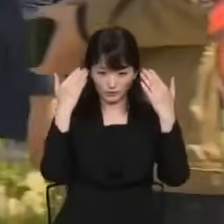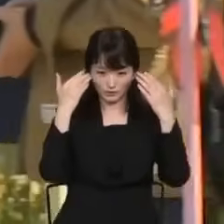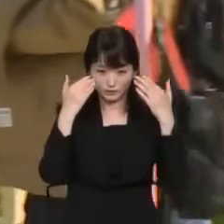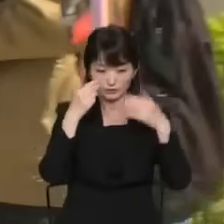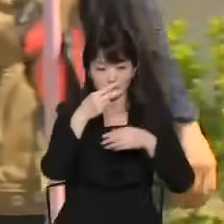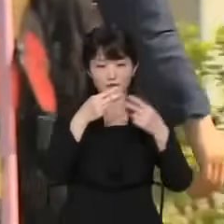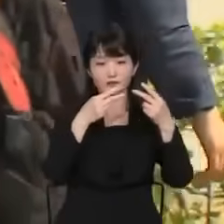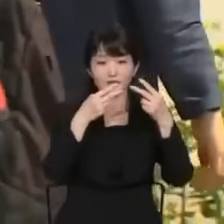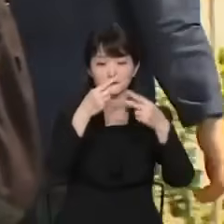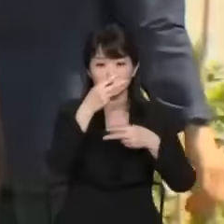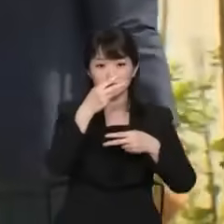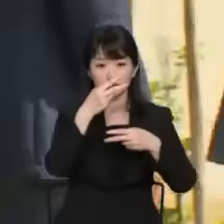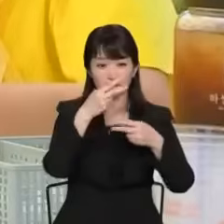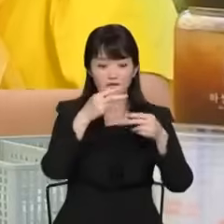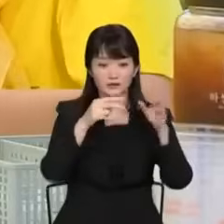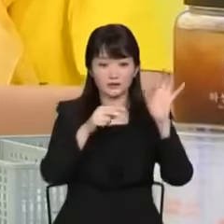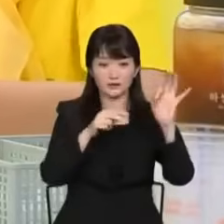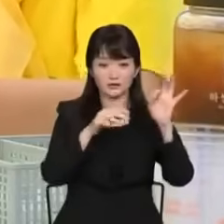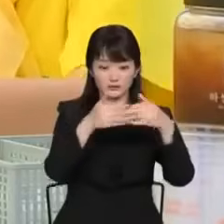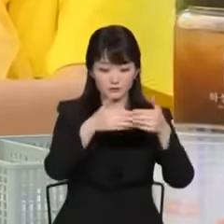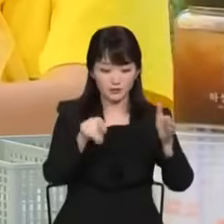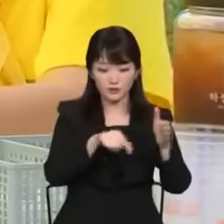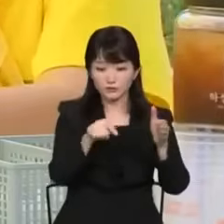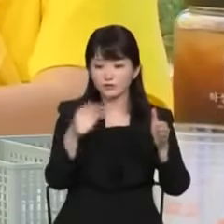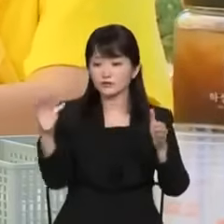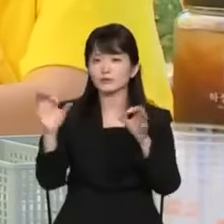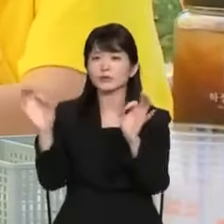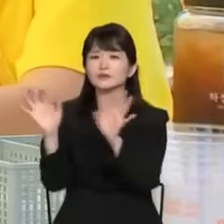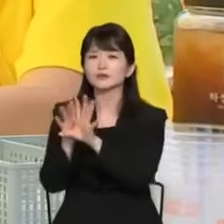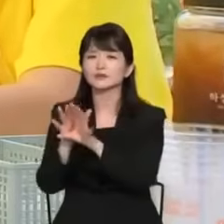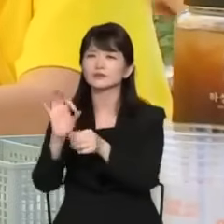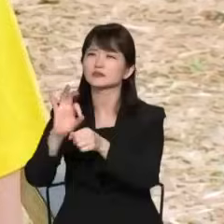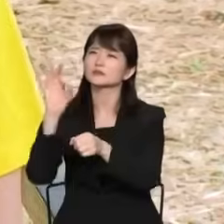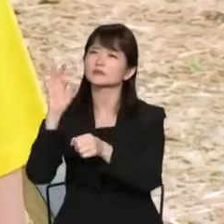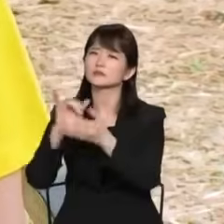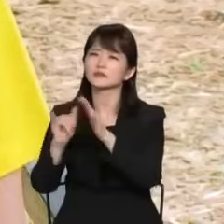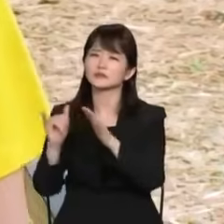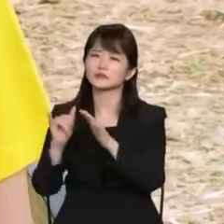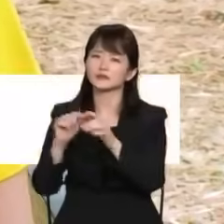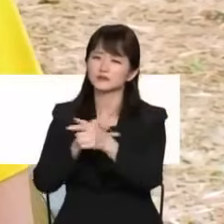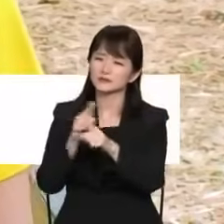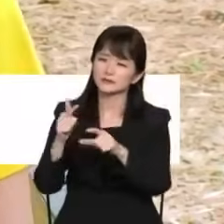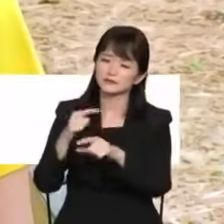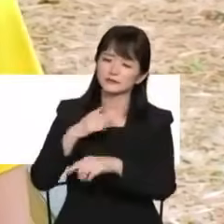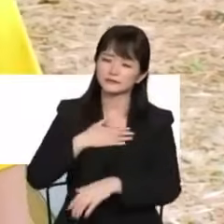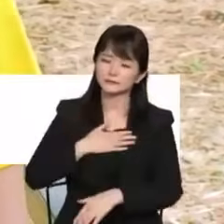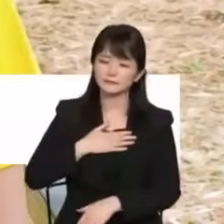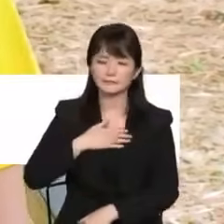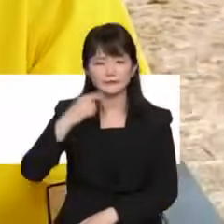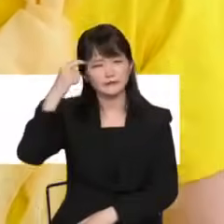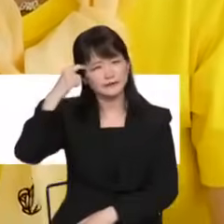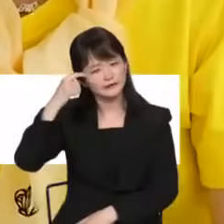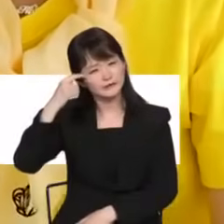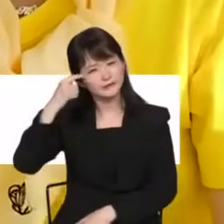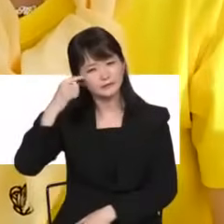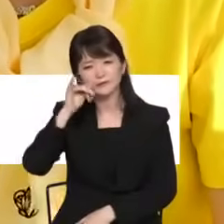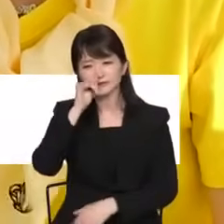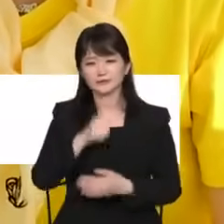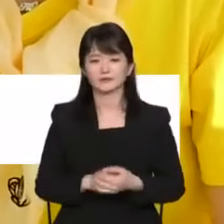사라졌습니다. 지난 10년을 떠올리는 가족들은 만감이 교차합니다. 굉장히 힘들었어요. 10년을 걸어오는